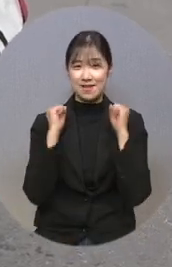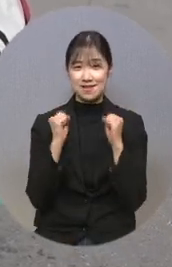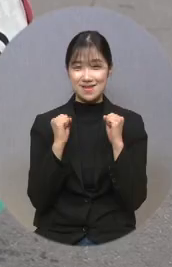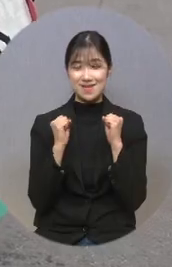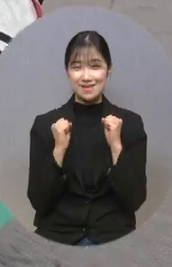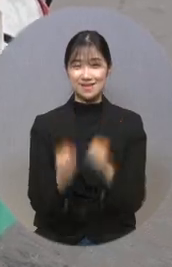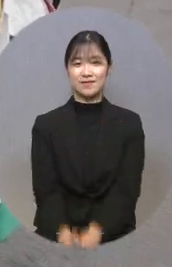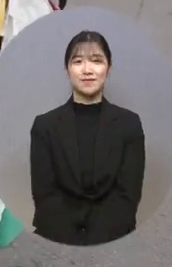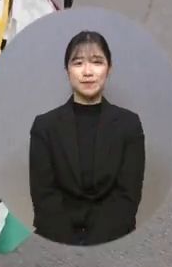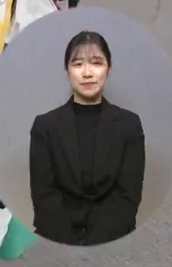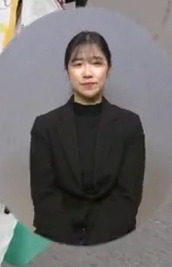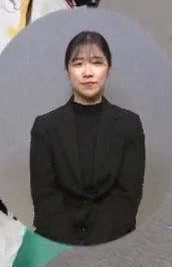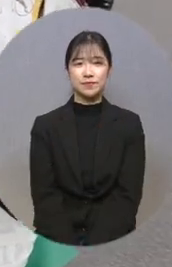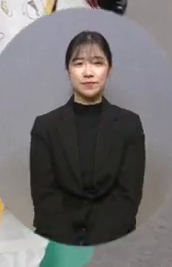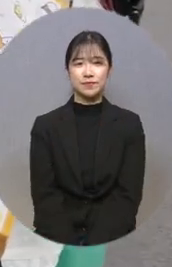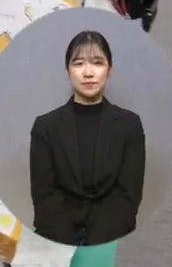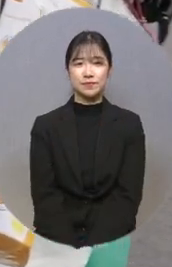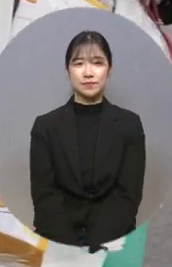파이팅. 받아들이는